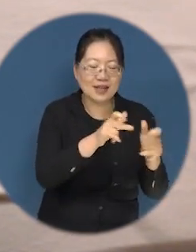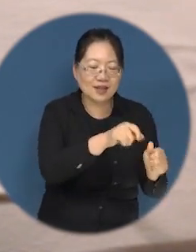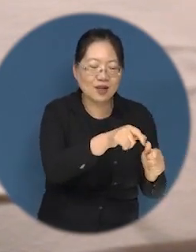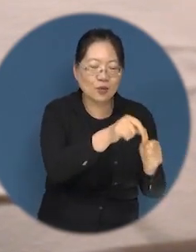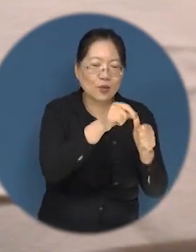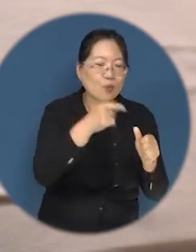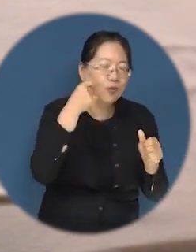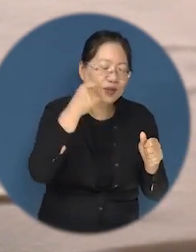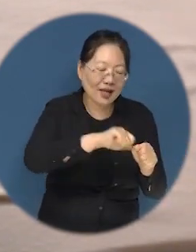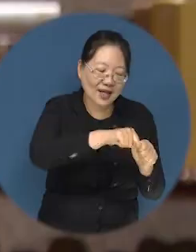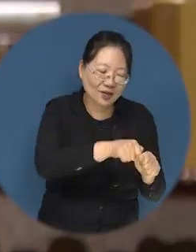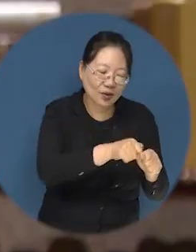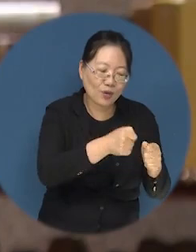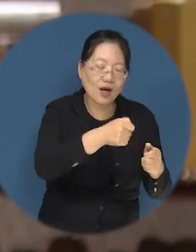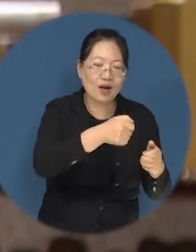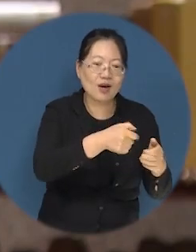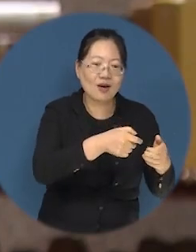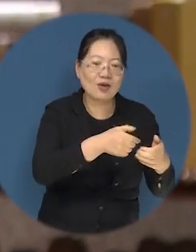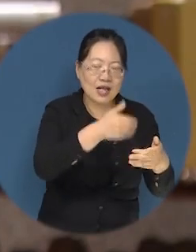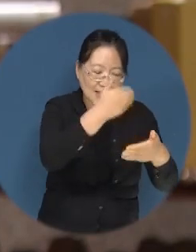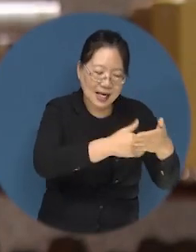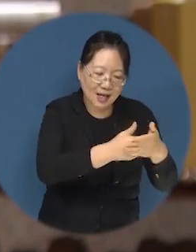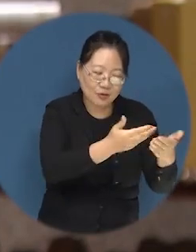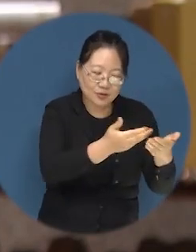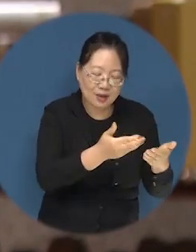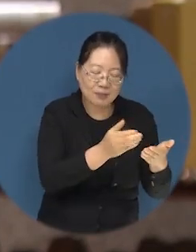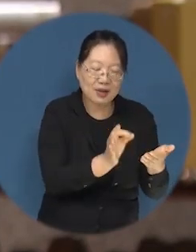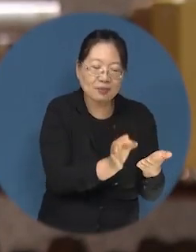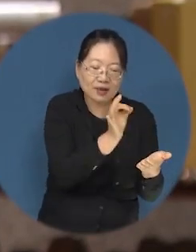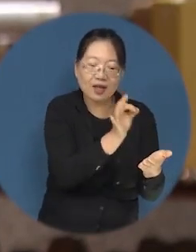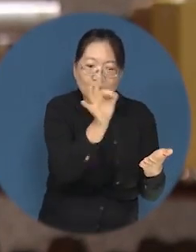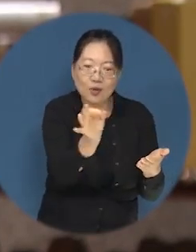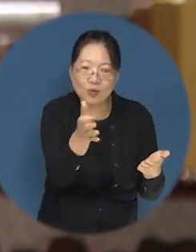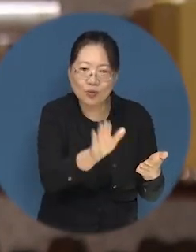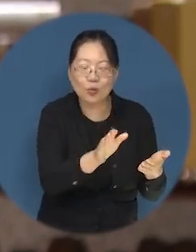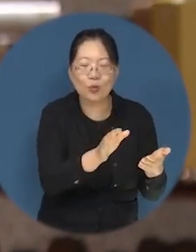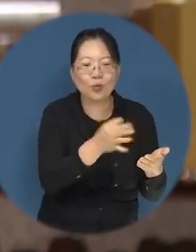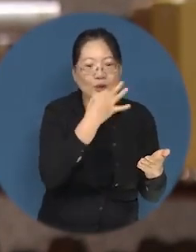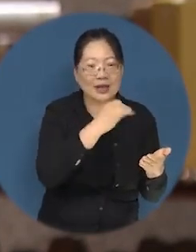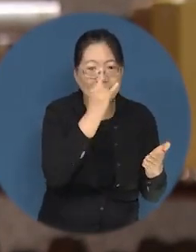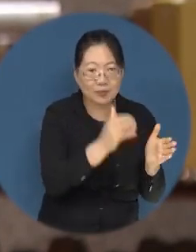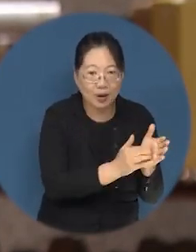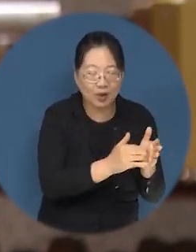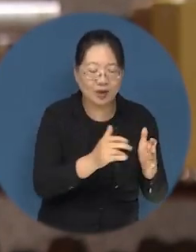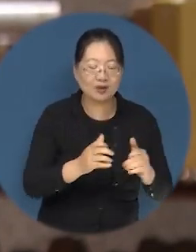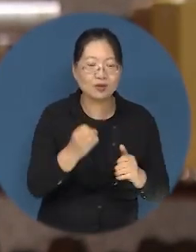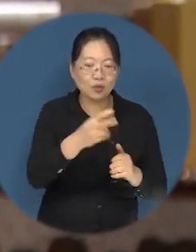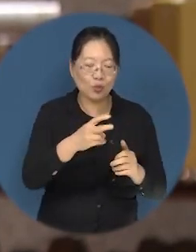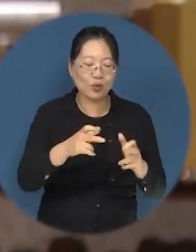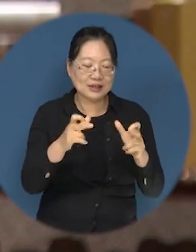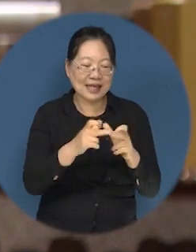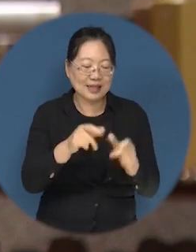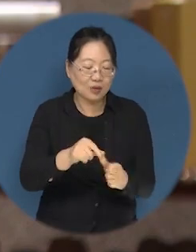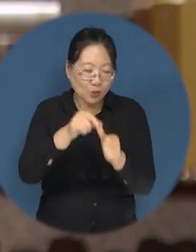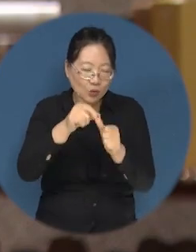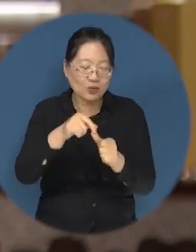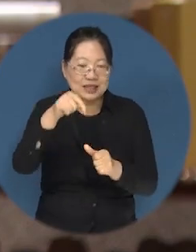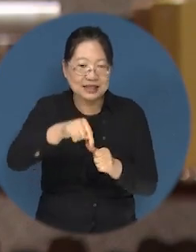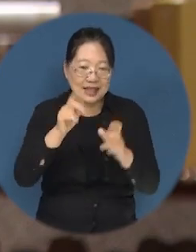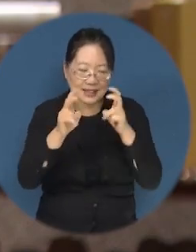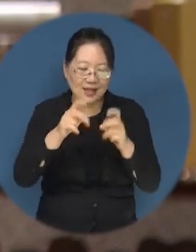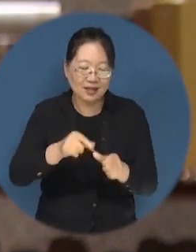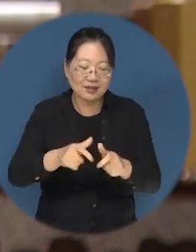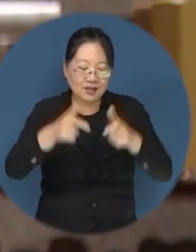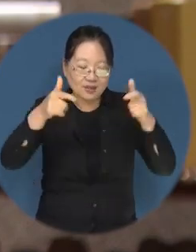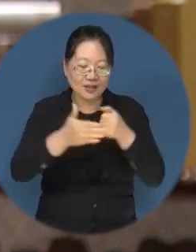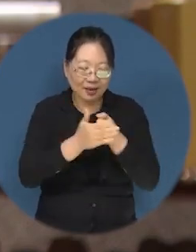예. 좀 비싸게 주더라도 이득이다. 그렇죠. 예. 그리고 장애인을 더 고용할 수 있으니까 이 기업도 예. 더 커질 것이고 예. 반대로 또